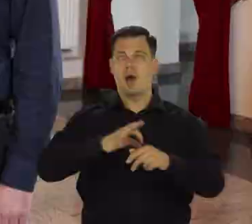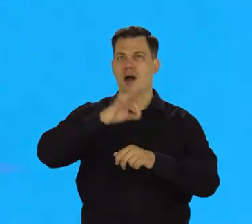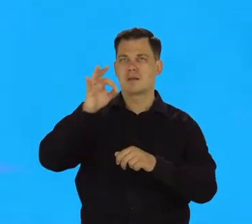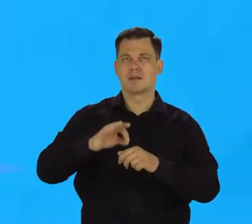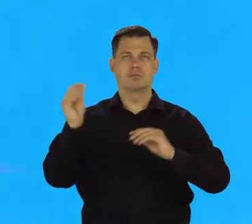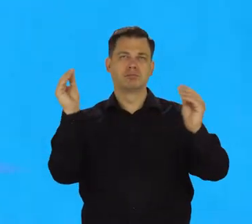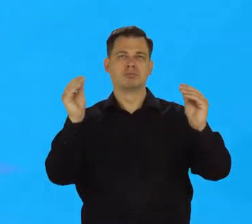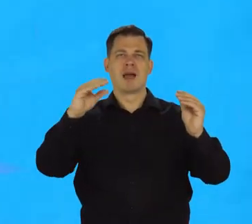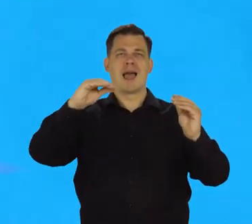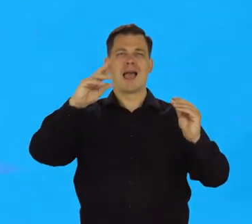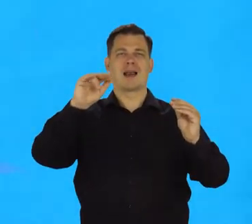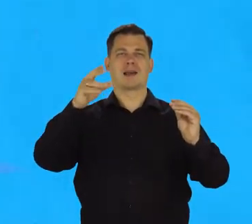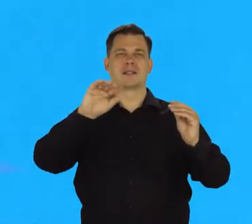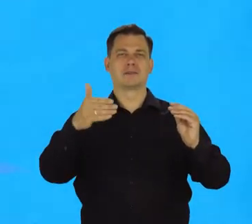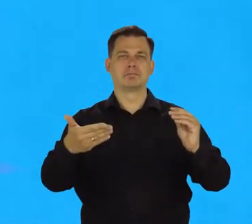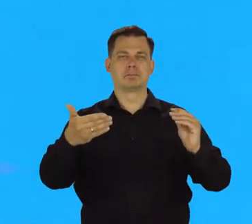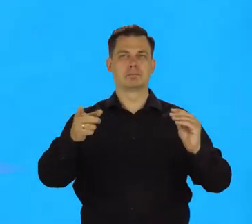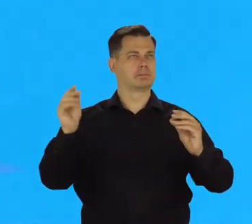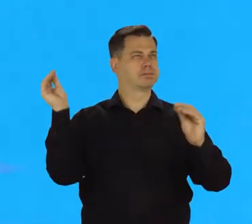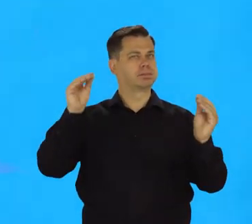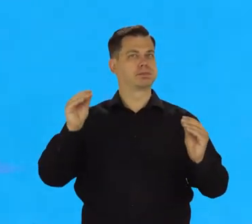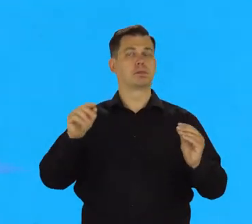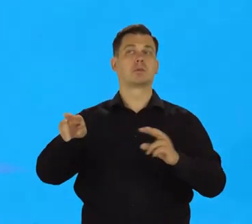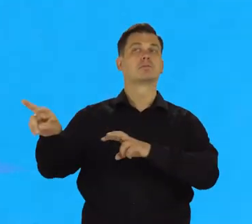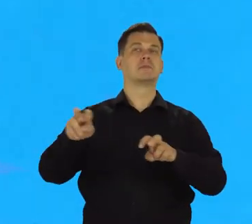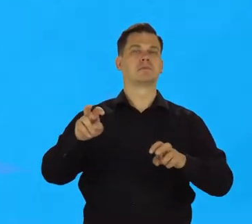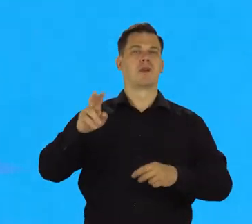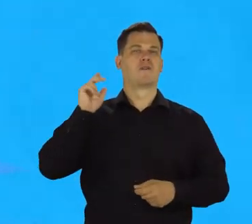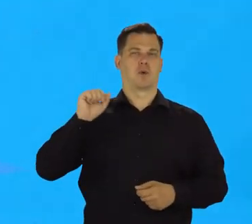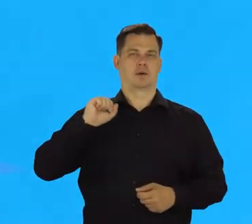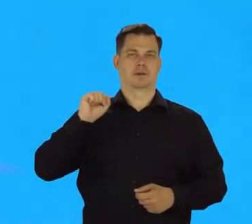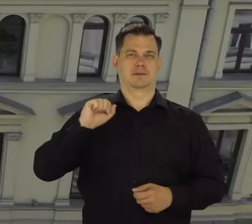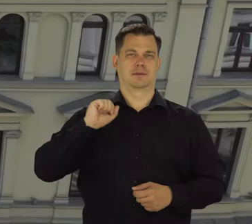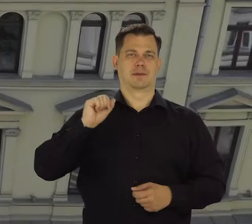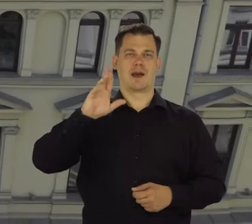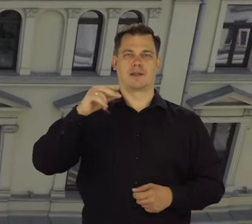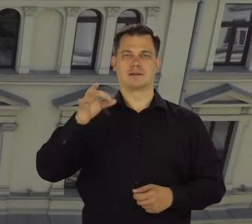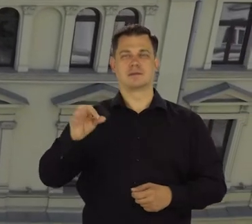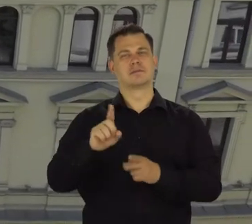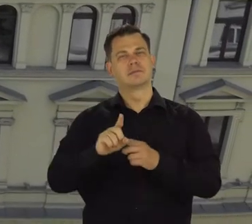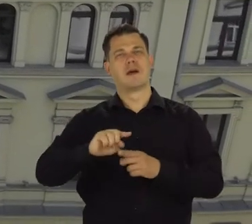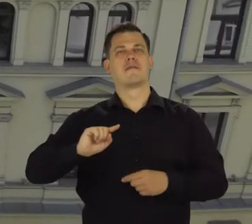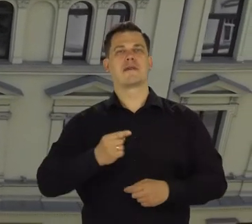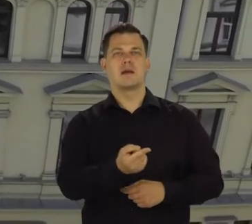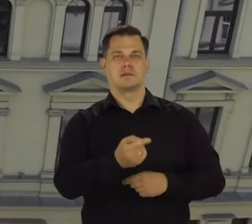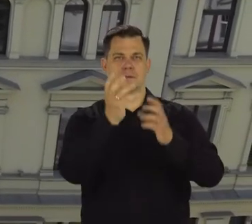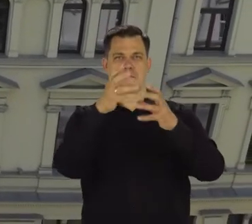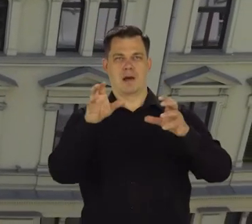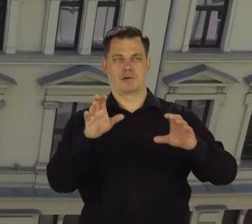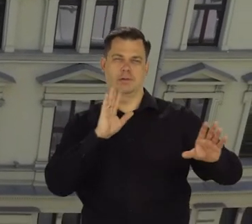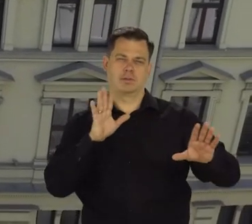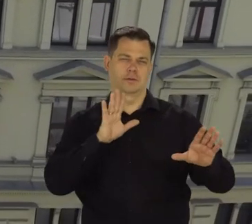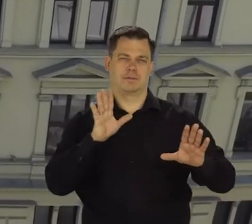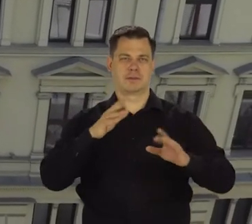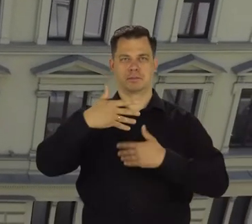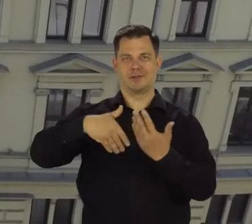Bogata architektura, eklektyczna, czerpiąca przede wszystkim z architektury włoskiego renesansu, częściowo też francuskiego baroku,